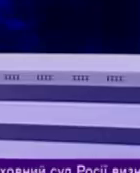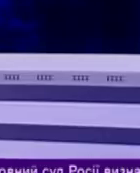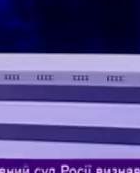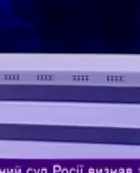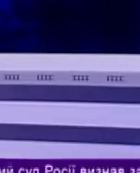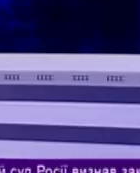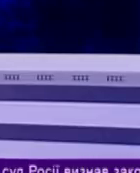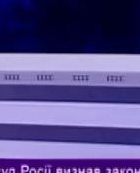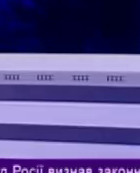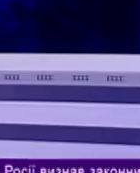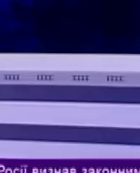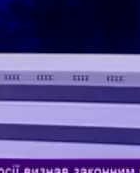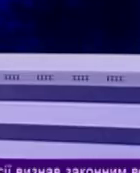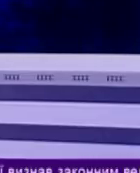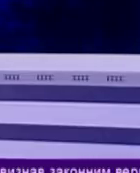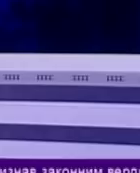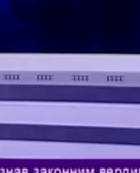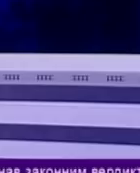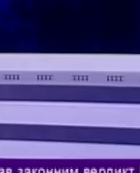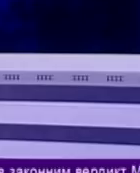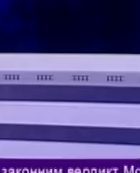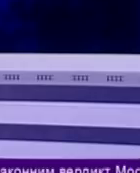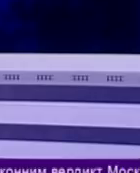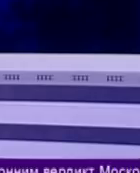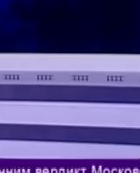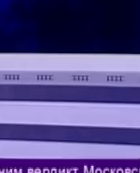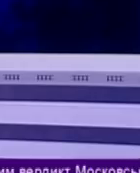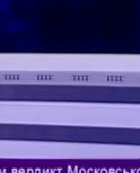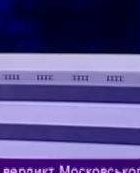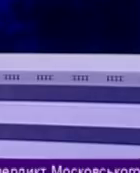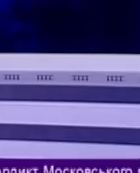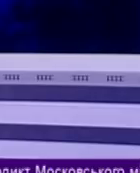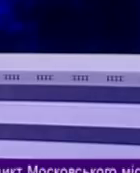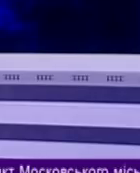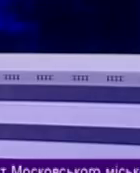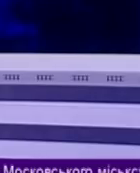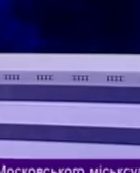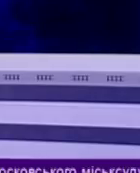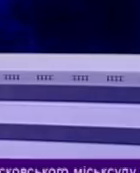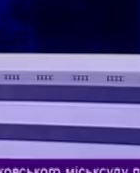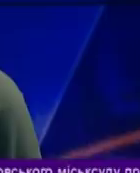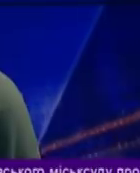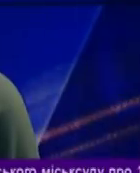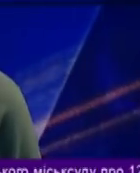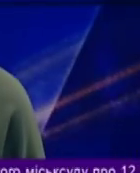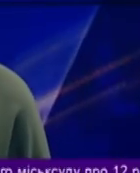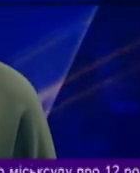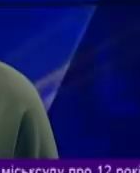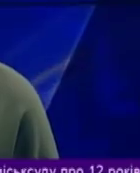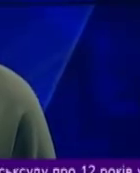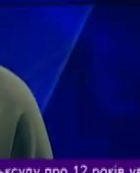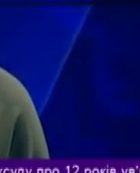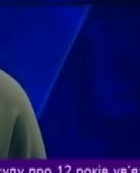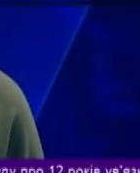Більше про це не тільки розкажемо просто зараз. Ви дивитесь СТН. У студії працює Олександра Роздорожна. Верховний суд